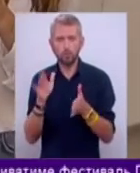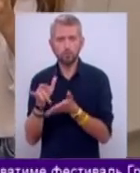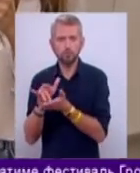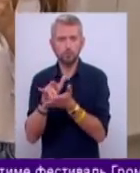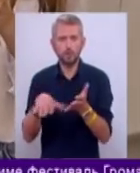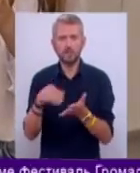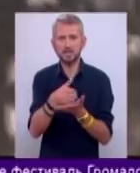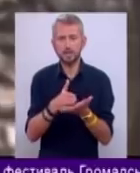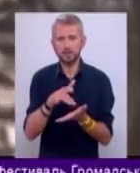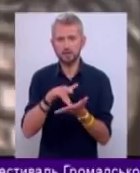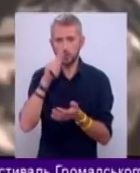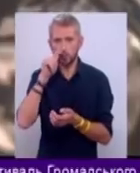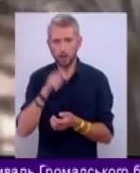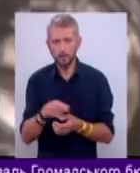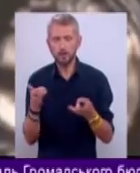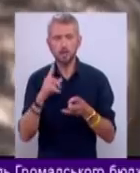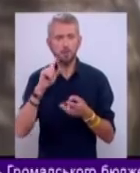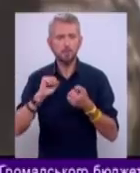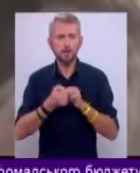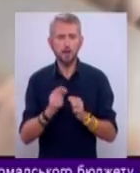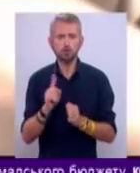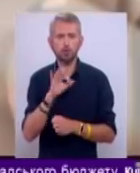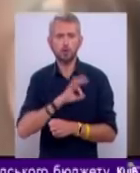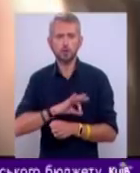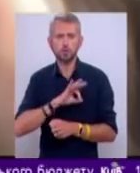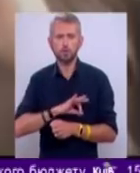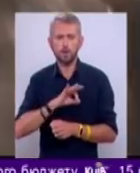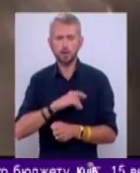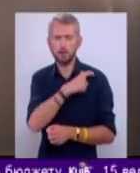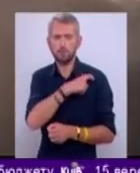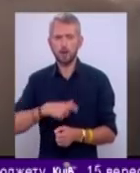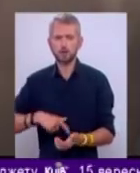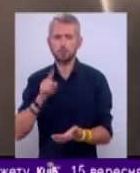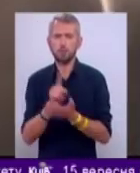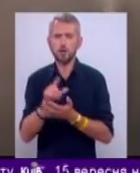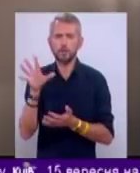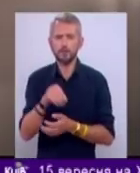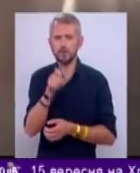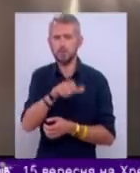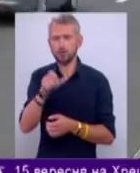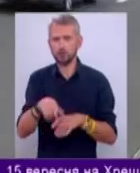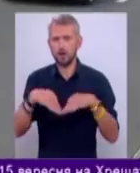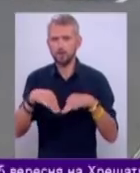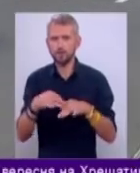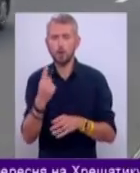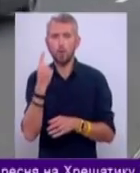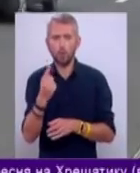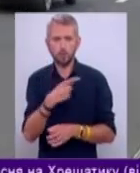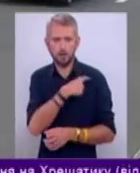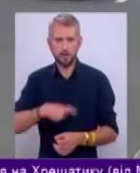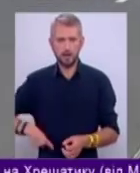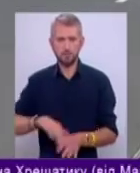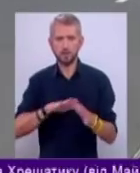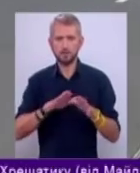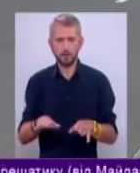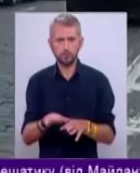сервісних центрах України. Та слід пам'ятати, що користуватися пасками мають всі пасажири автівки, адже один непристебнутий